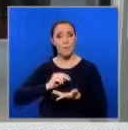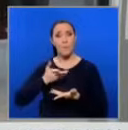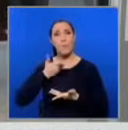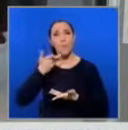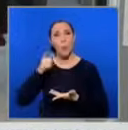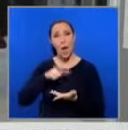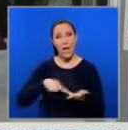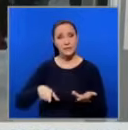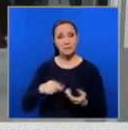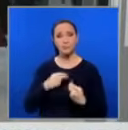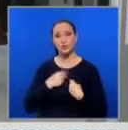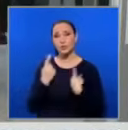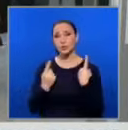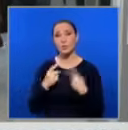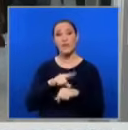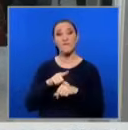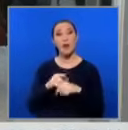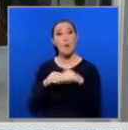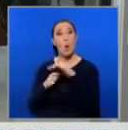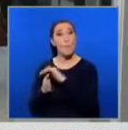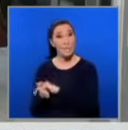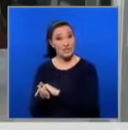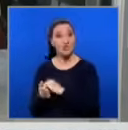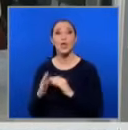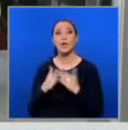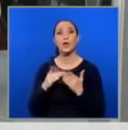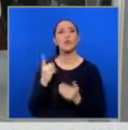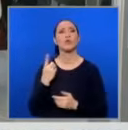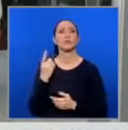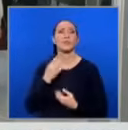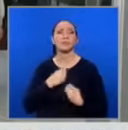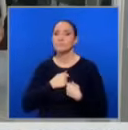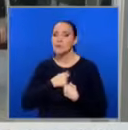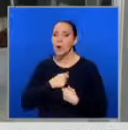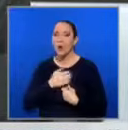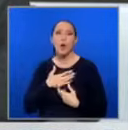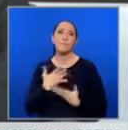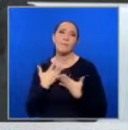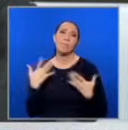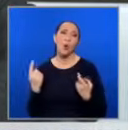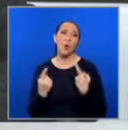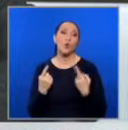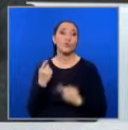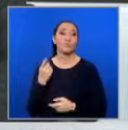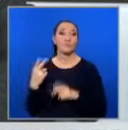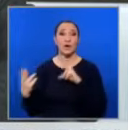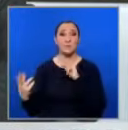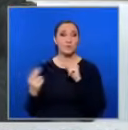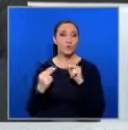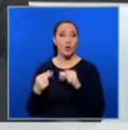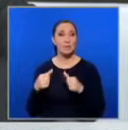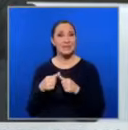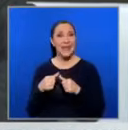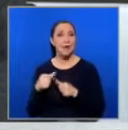за хумор. Времеубежище е книга, в която освен меланхолия има и много хумор. Това си говорихме с